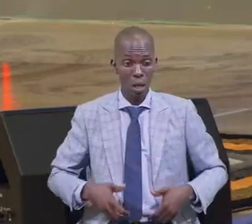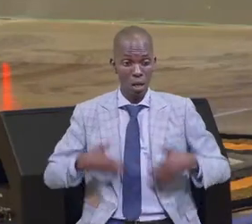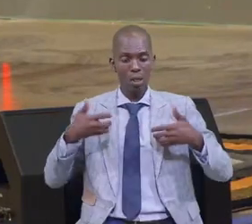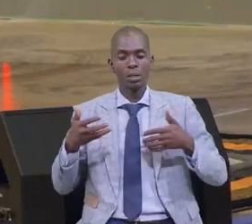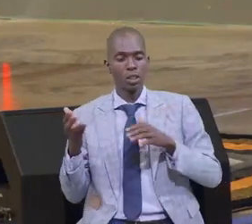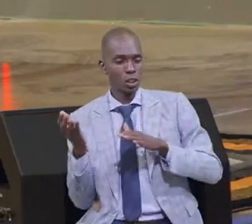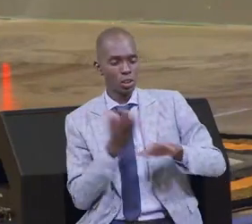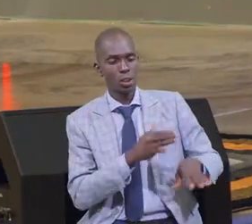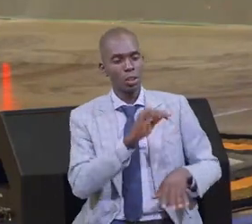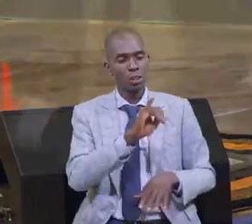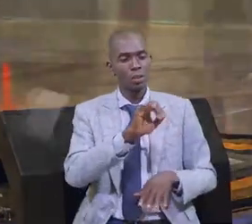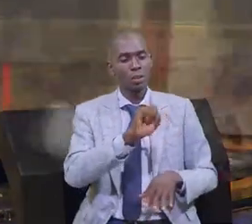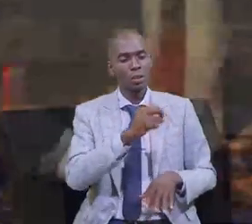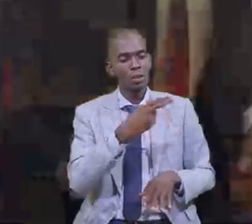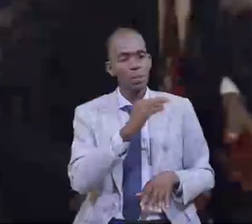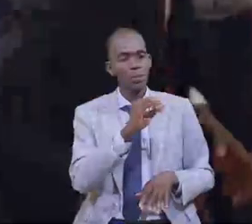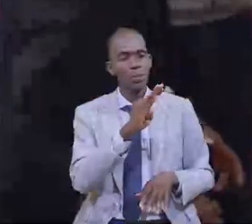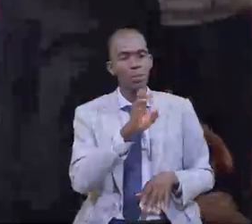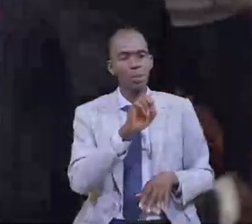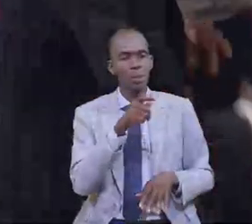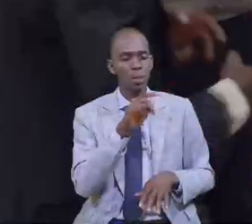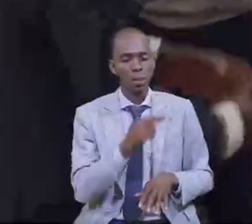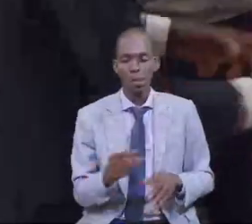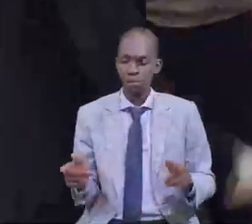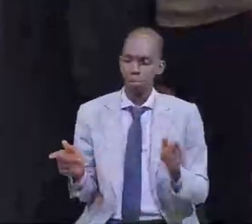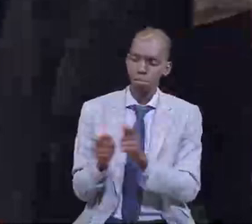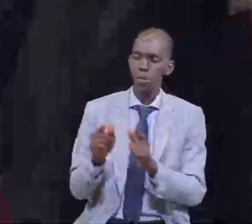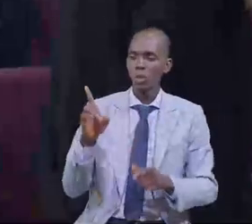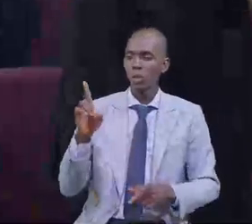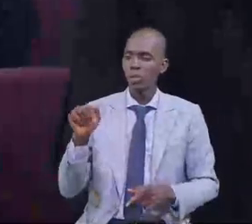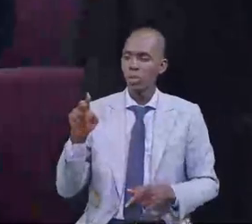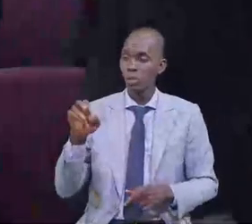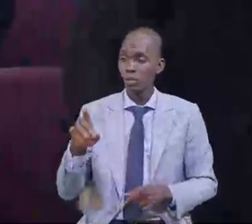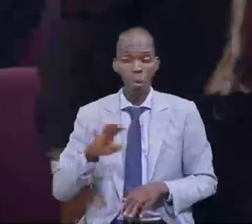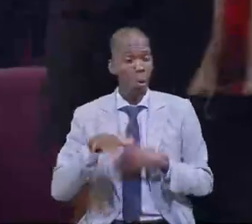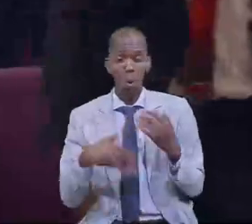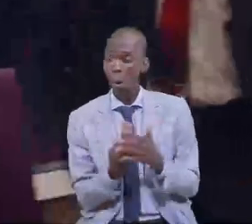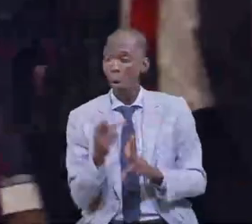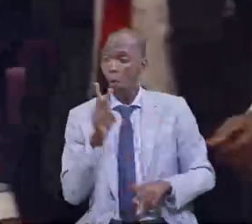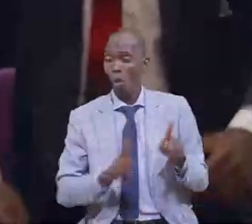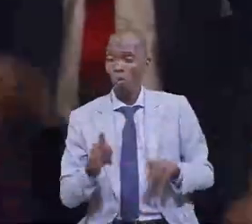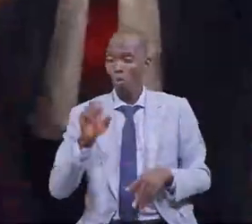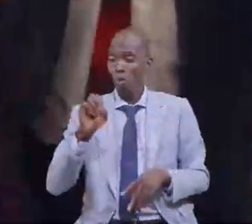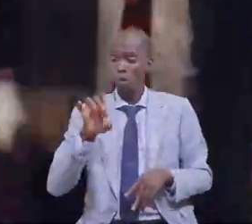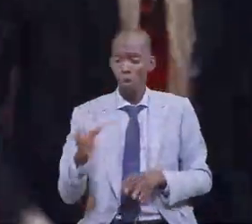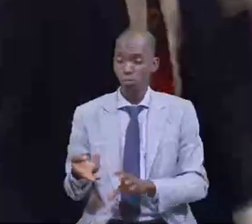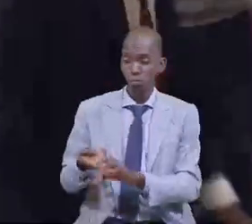il a quitté Ish-Boshet. Il était allé voir David. Et je vais te ramener tout le